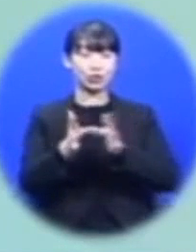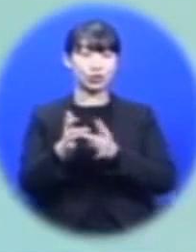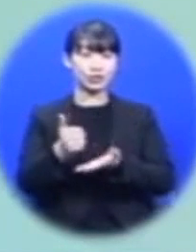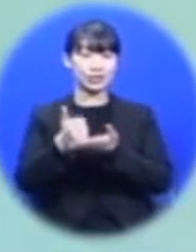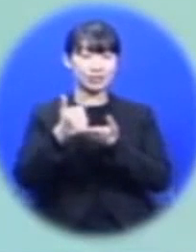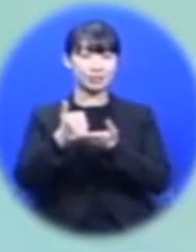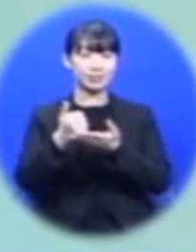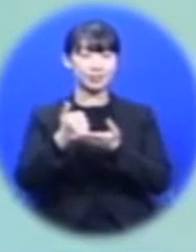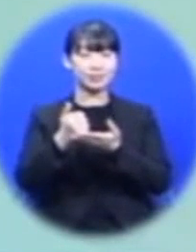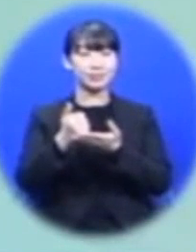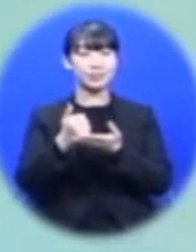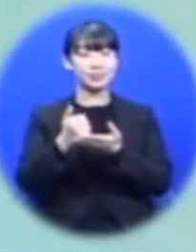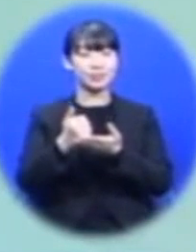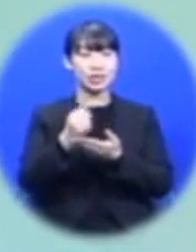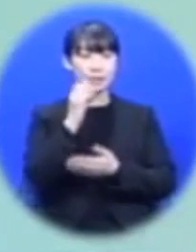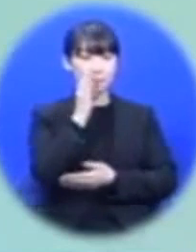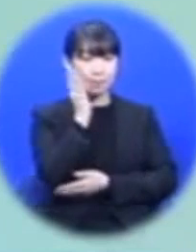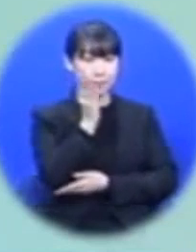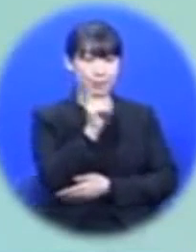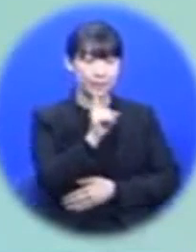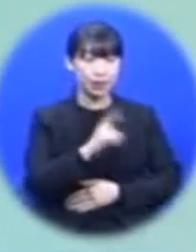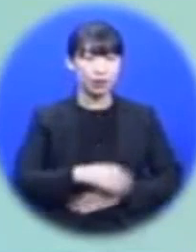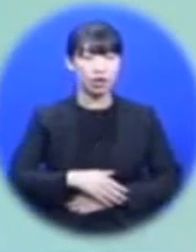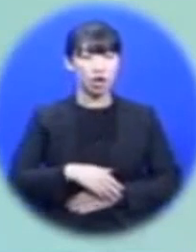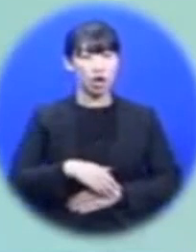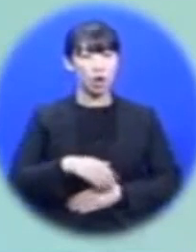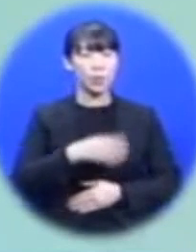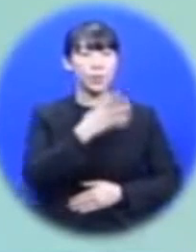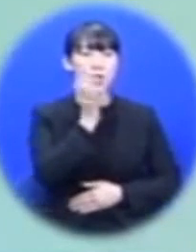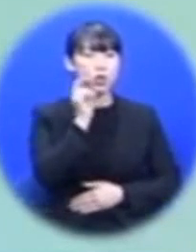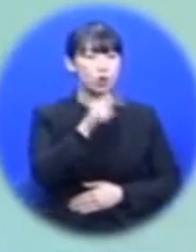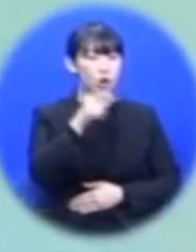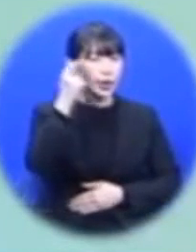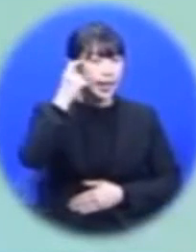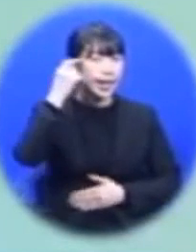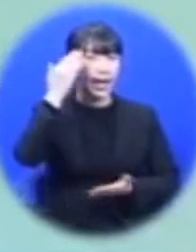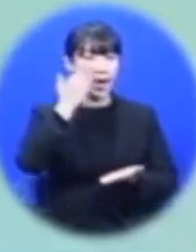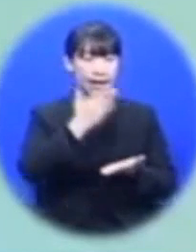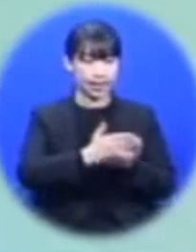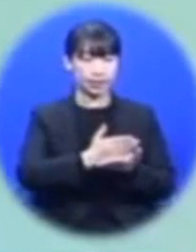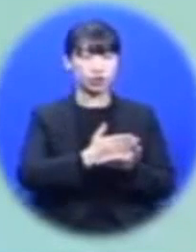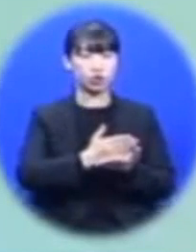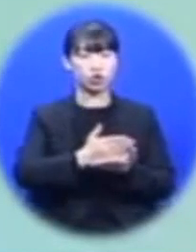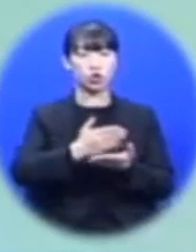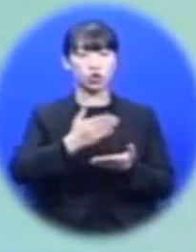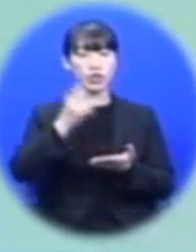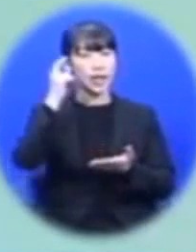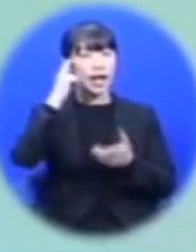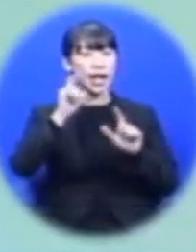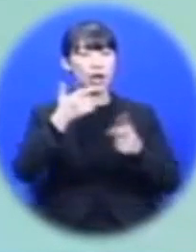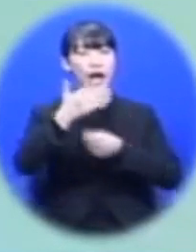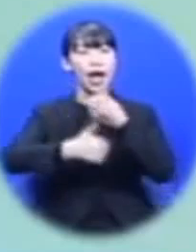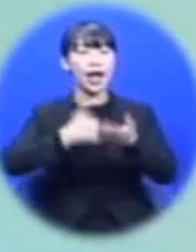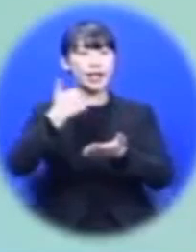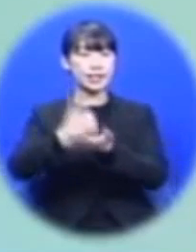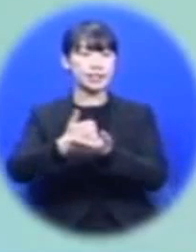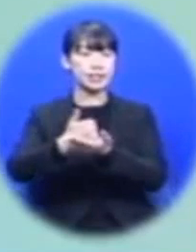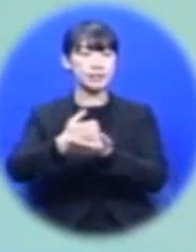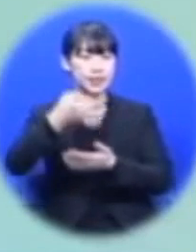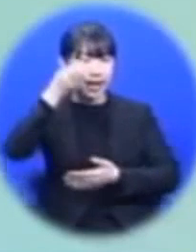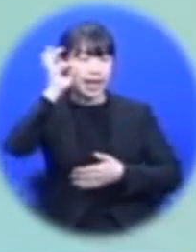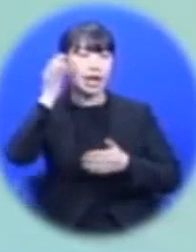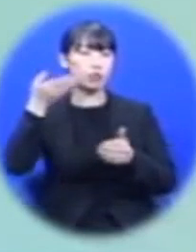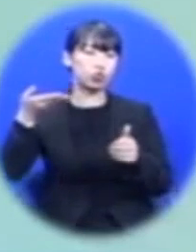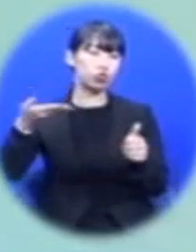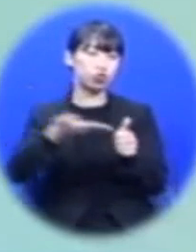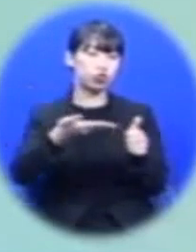이것은 네가 생각한게 아니야 하나님이 너로 알게 하시지 않았다면 이렇게 고백할 수가 없다